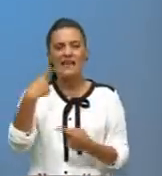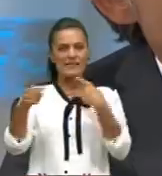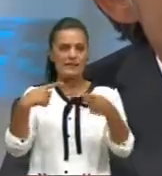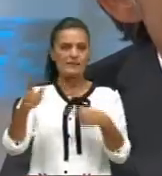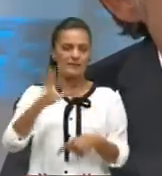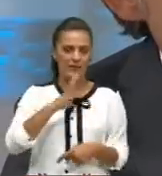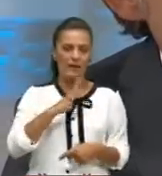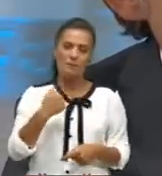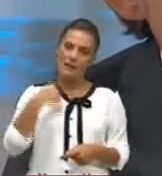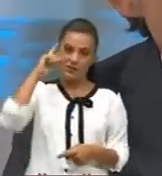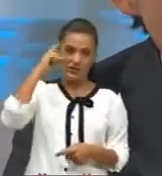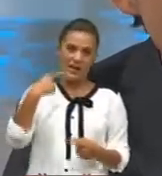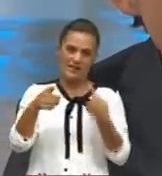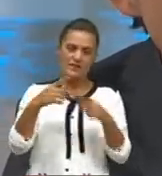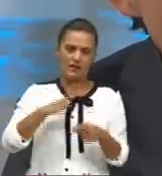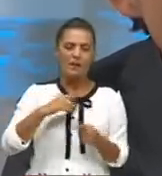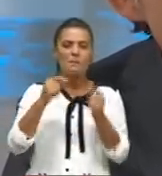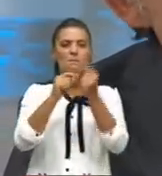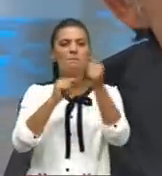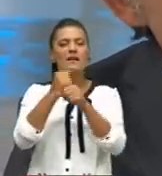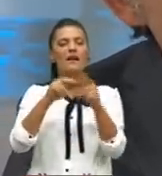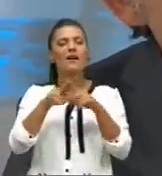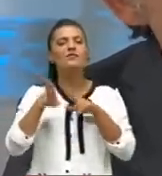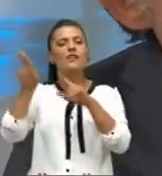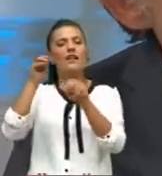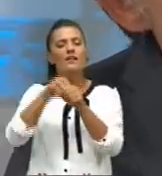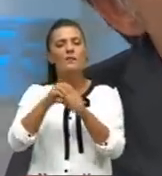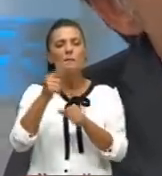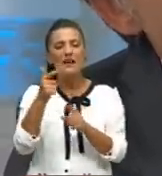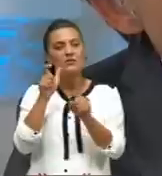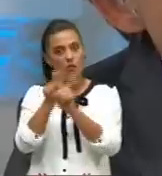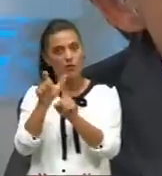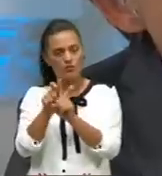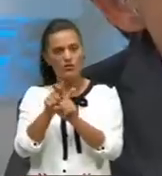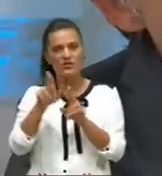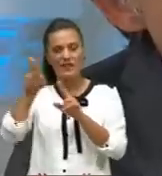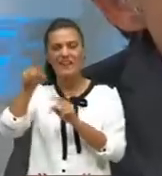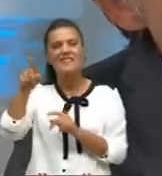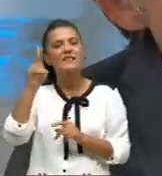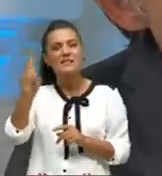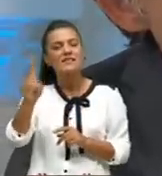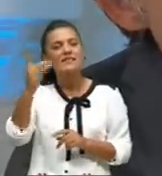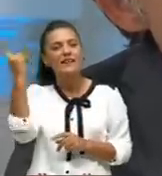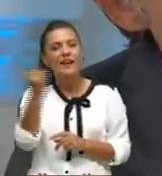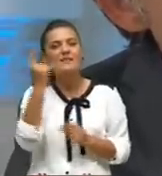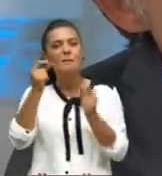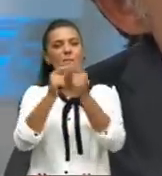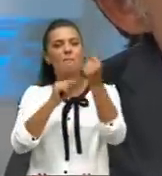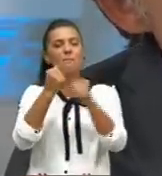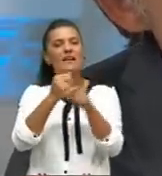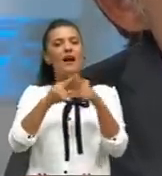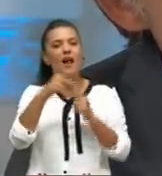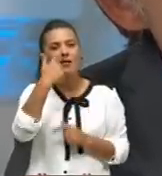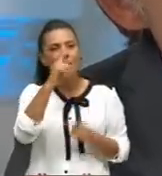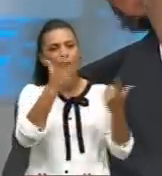eksiğimiz var. Hı-hı. Bence var. Biga, Çanakkale'de bu biraz korunmuş. Özellikle o sizin gezdiğiniz Biga